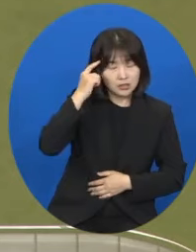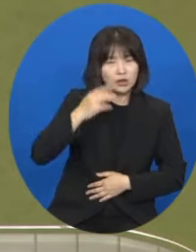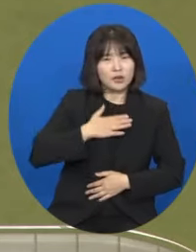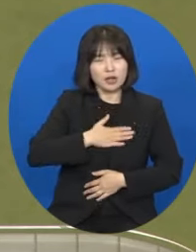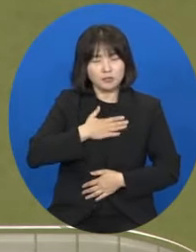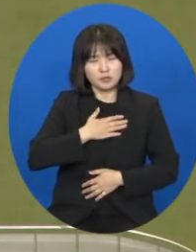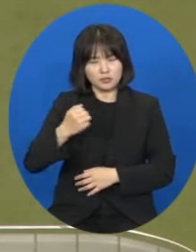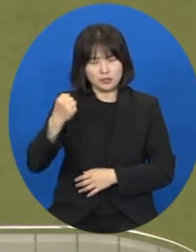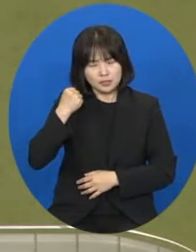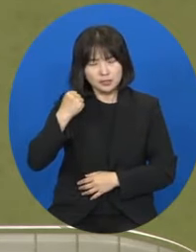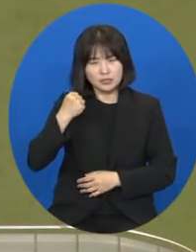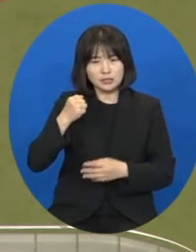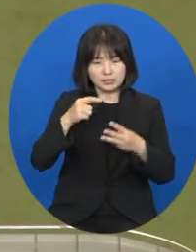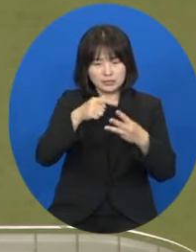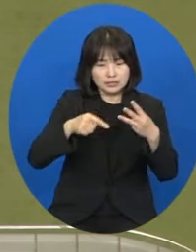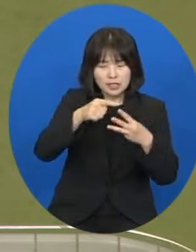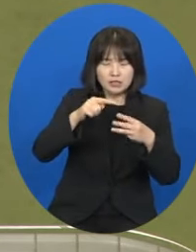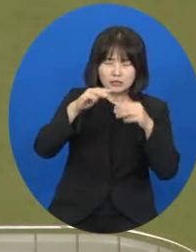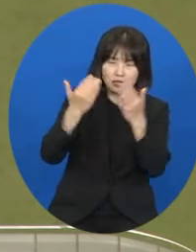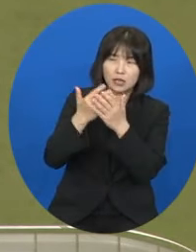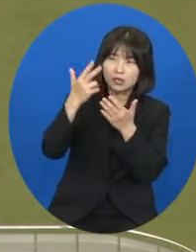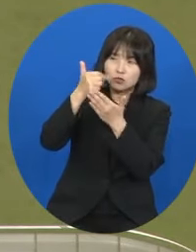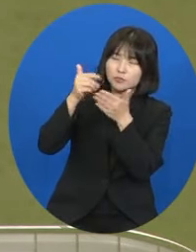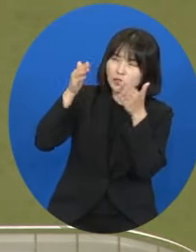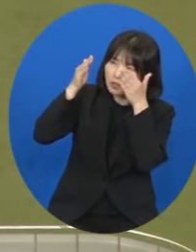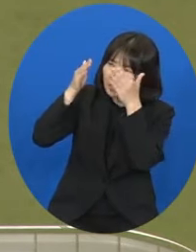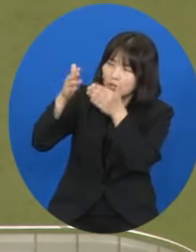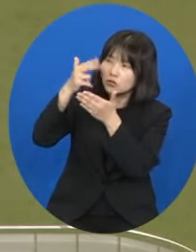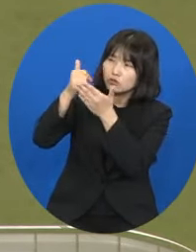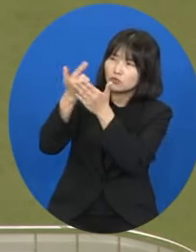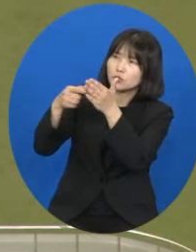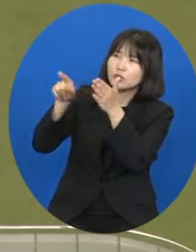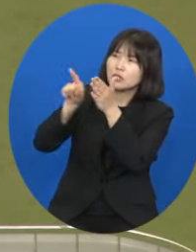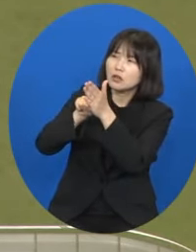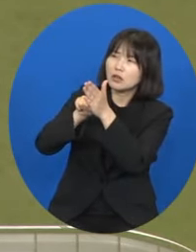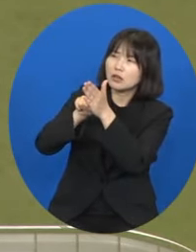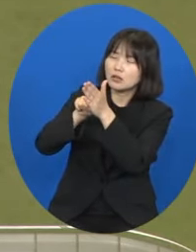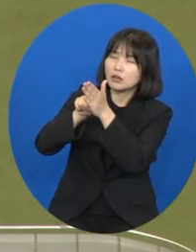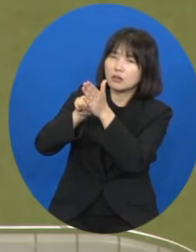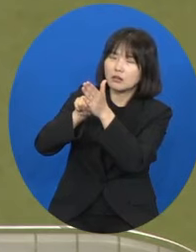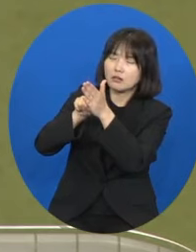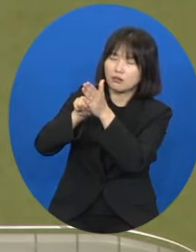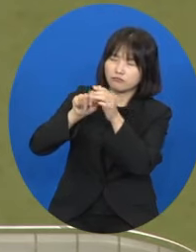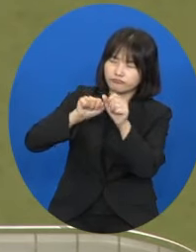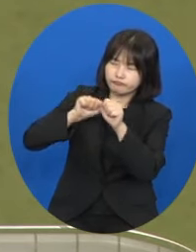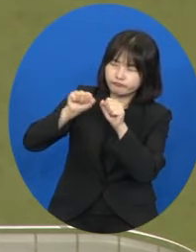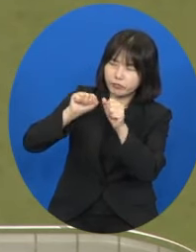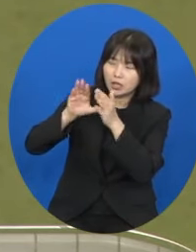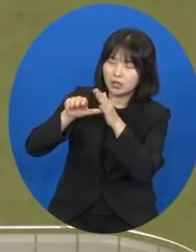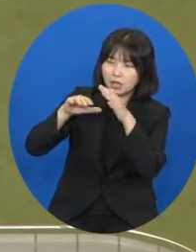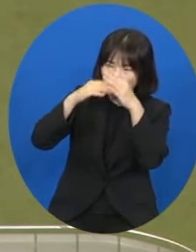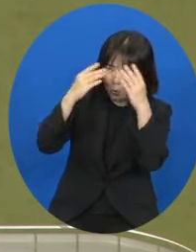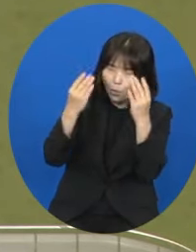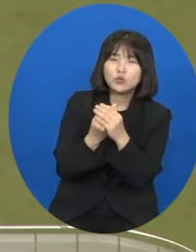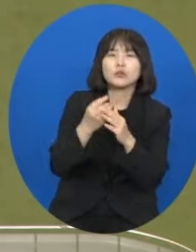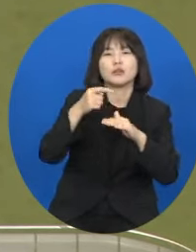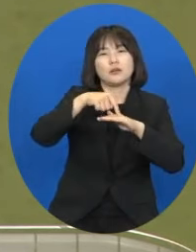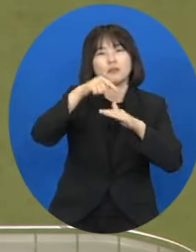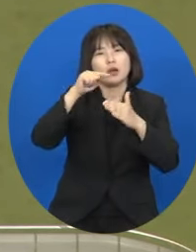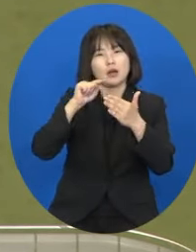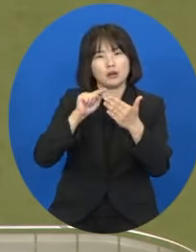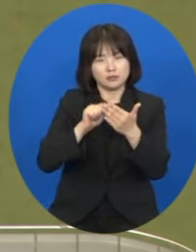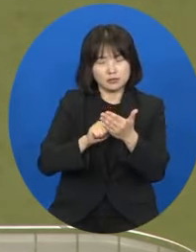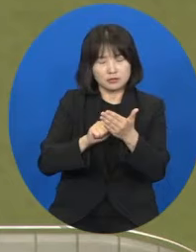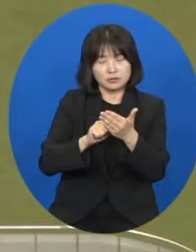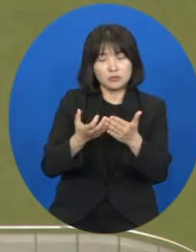다 주님께 향해 있고 주를 위하여서 그렇게 우리가 의지가 발동이 될 때에만 이것이 온전한 마음으로